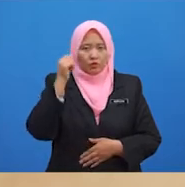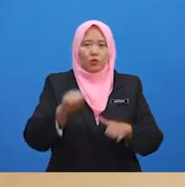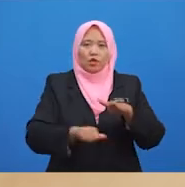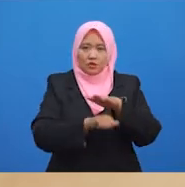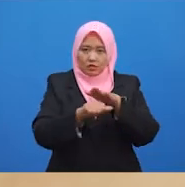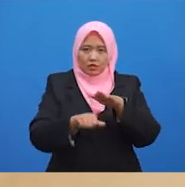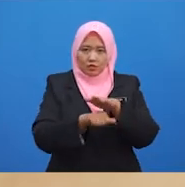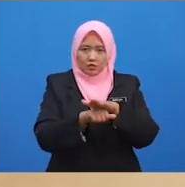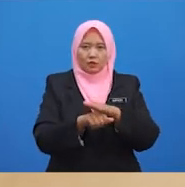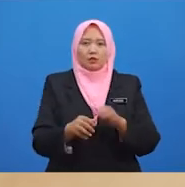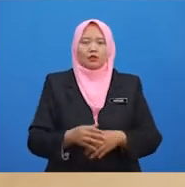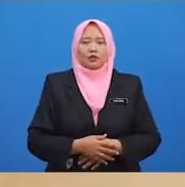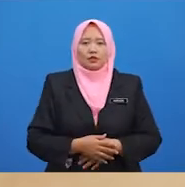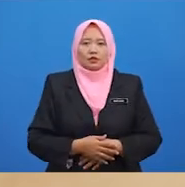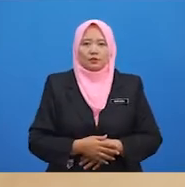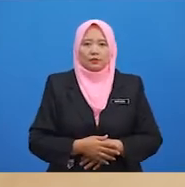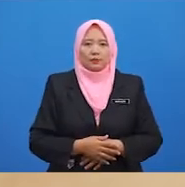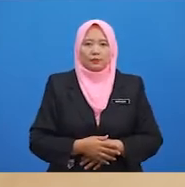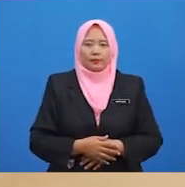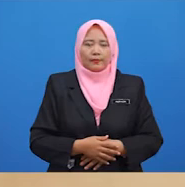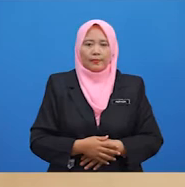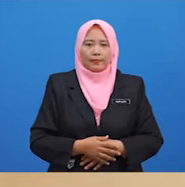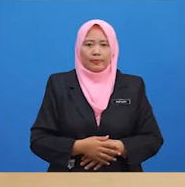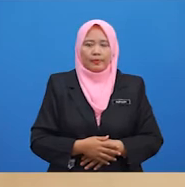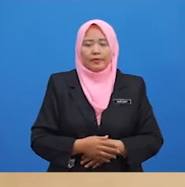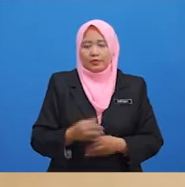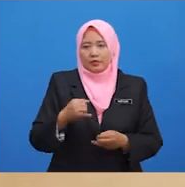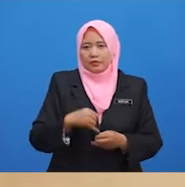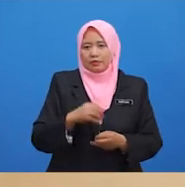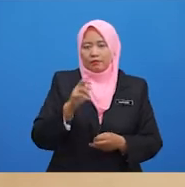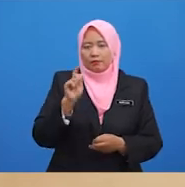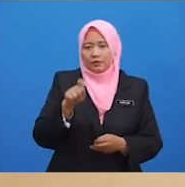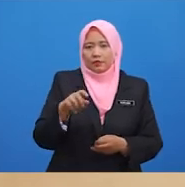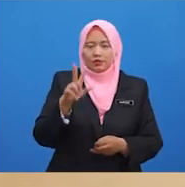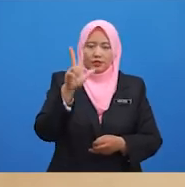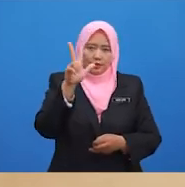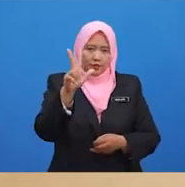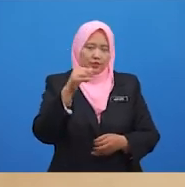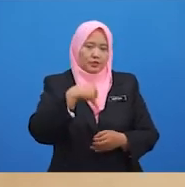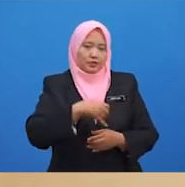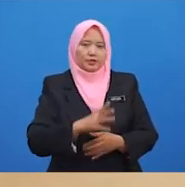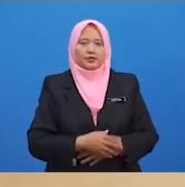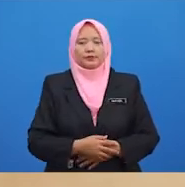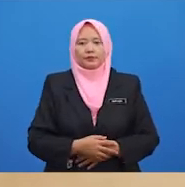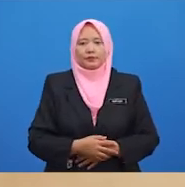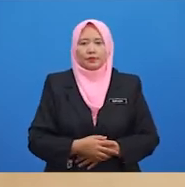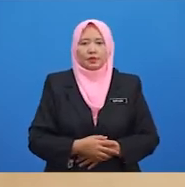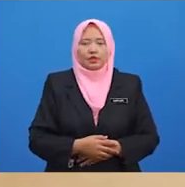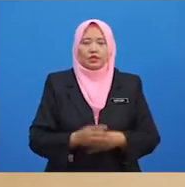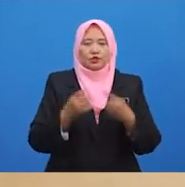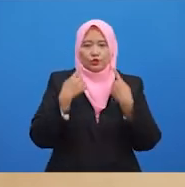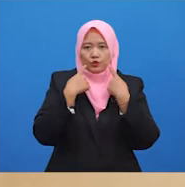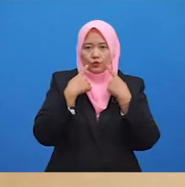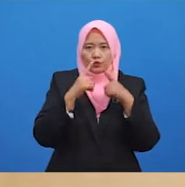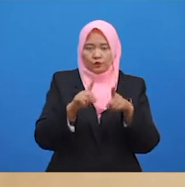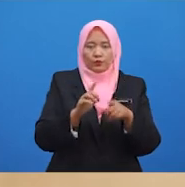sendiri. Jumlah isi yang diperlukan dalam soalan ini ialah sebanyak 3 isi. Jawapan